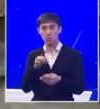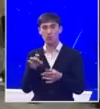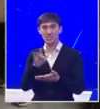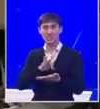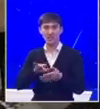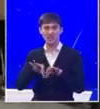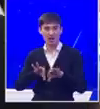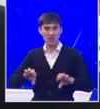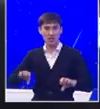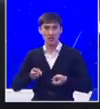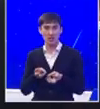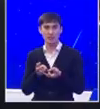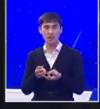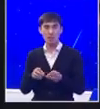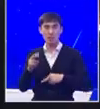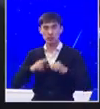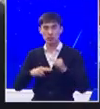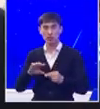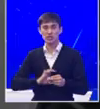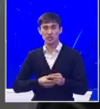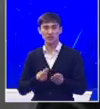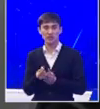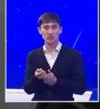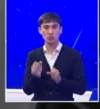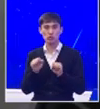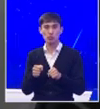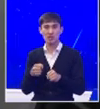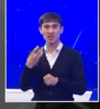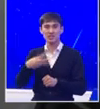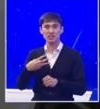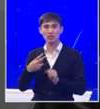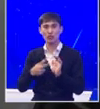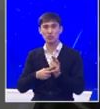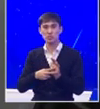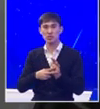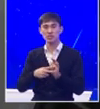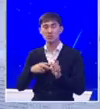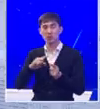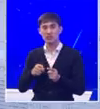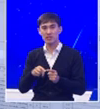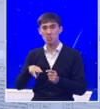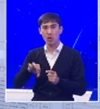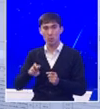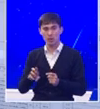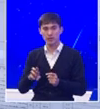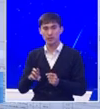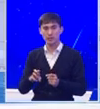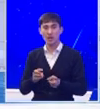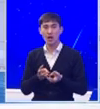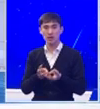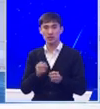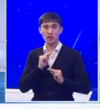котельной. Построена она на частные инвестиции и способна давать 38,5 мегаватт энергии. Котельная работает на